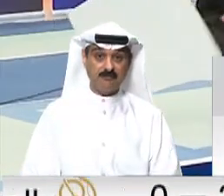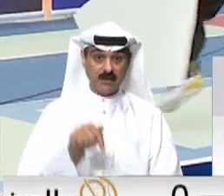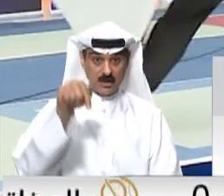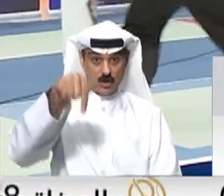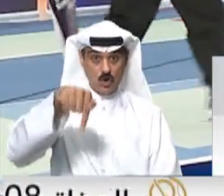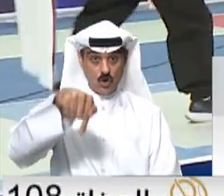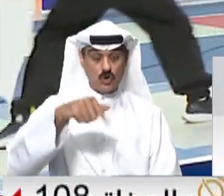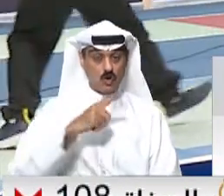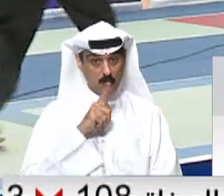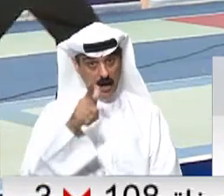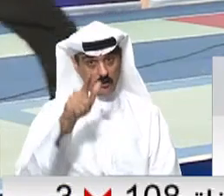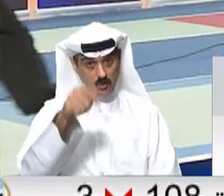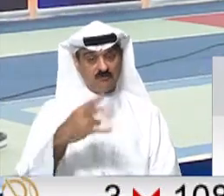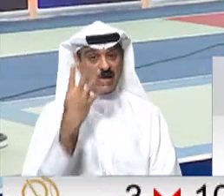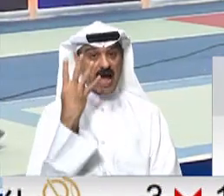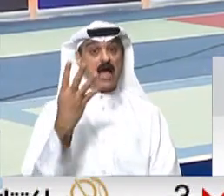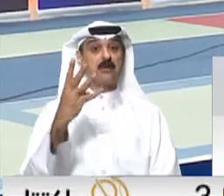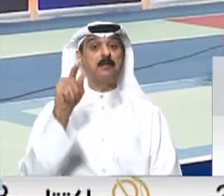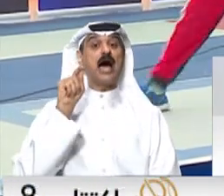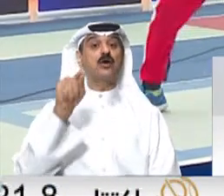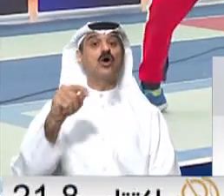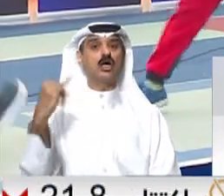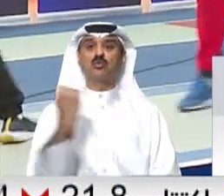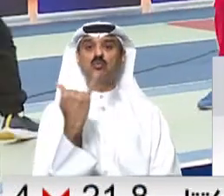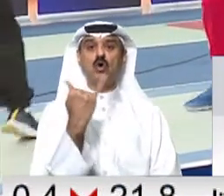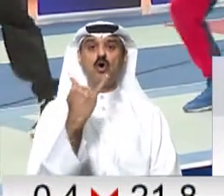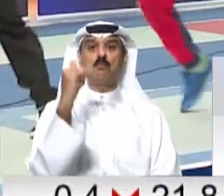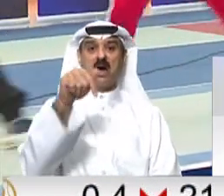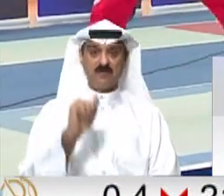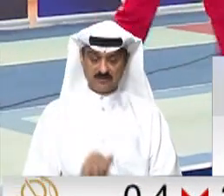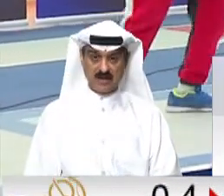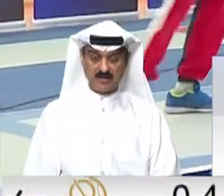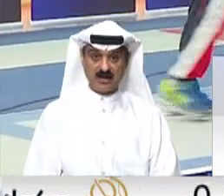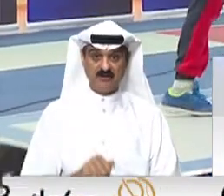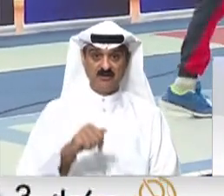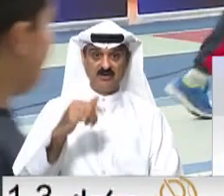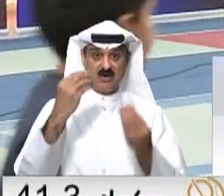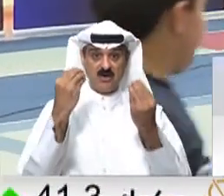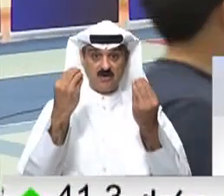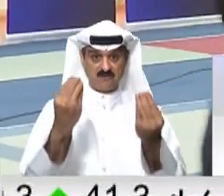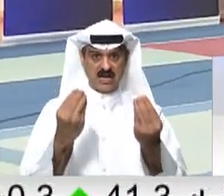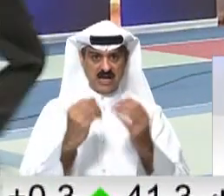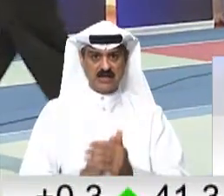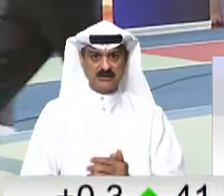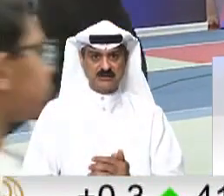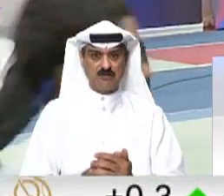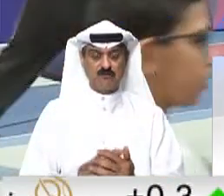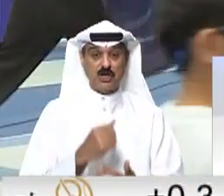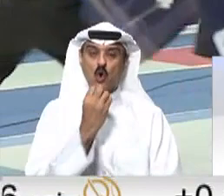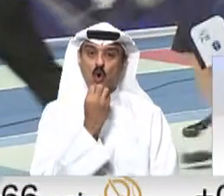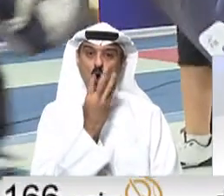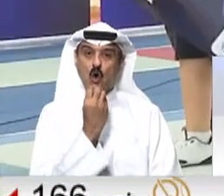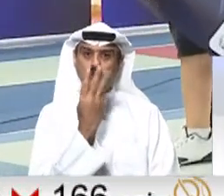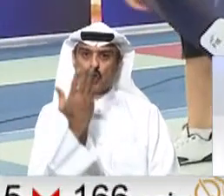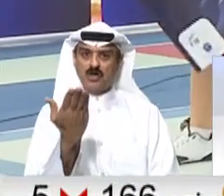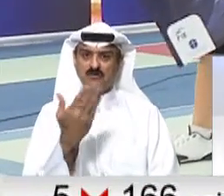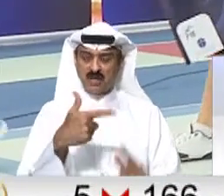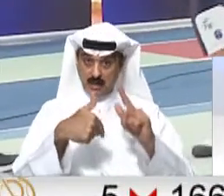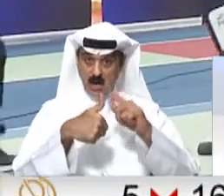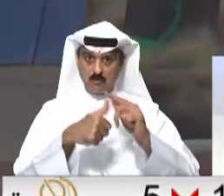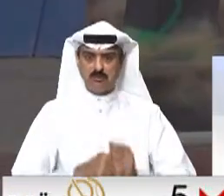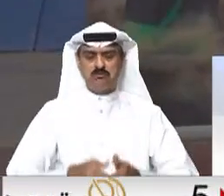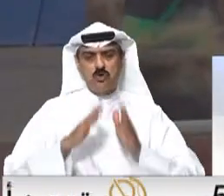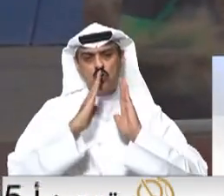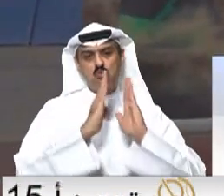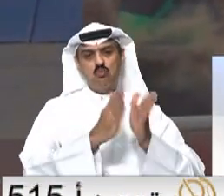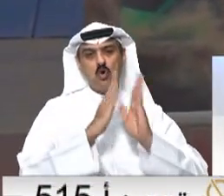فاليوم أنا أقول 4 نقاط هي فرقتنا بيننا وبين الهونغ كونغ، الحين 5.5 نقاط. نقول مبروك اليوم